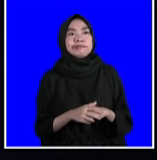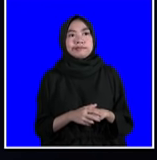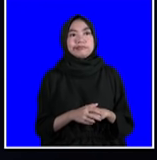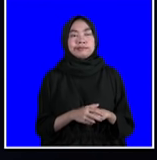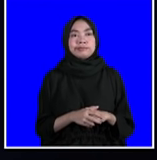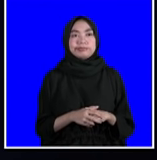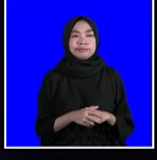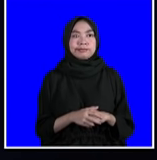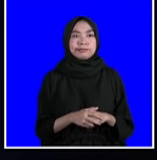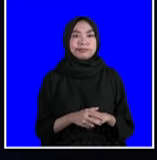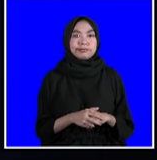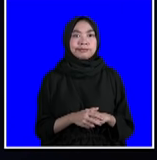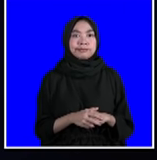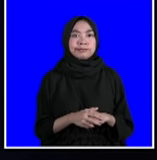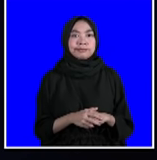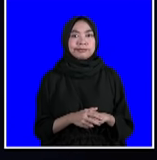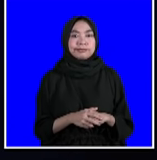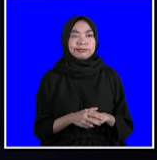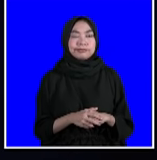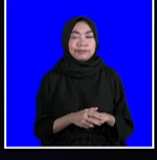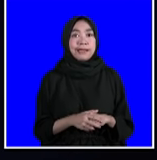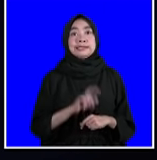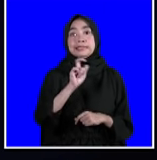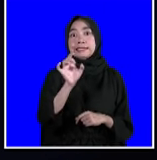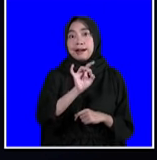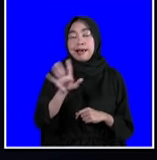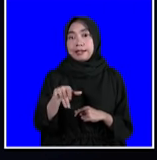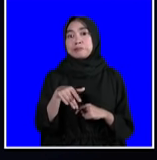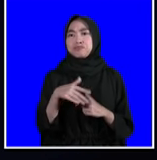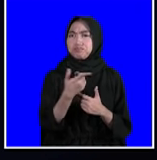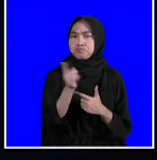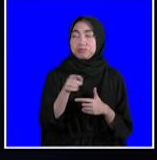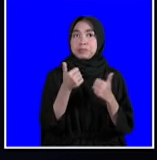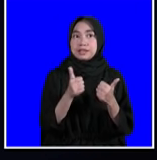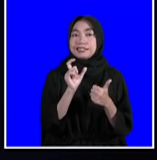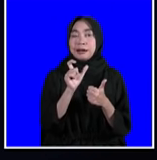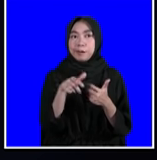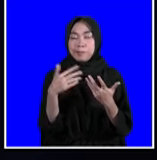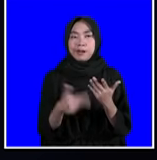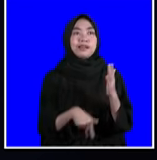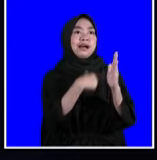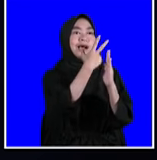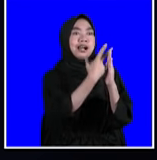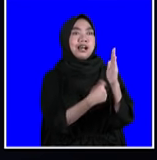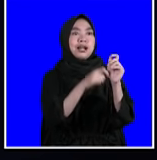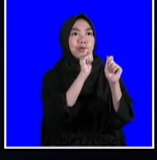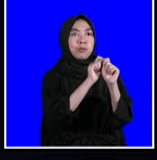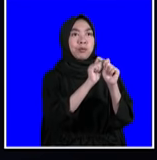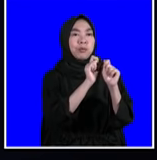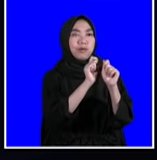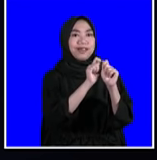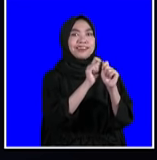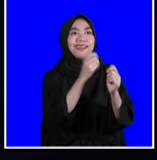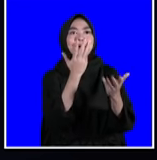mendapatkan penghasilan nanti. Nah, cara yang lain Anda juga bisa membuat anggaran dengan menggunakan berbagai